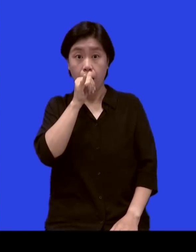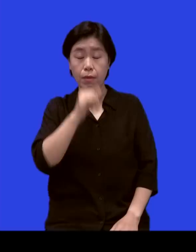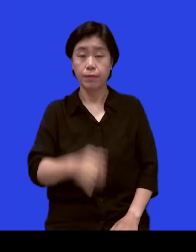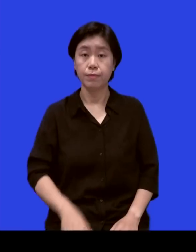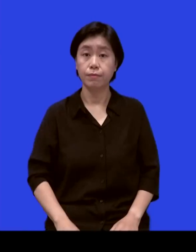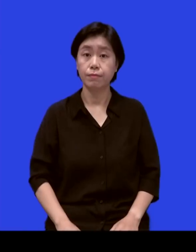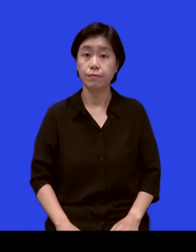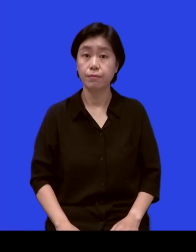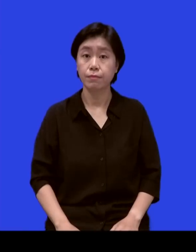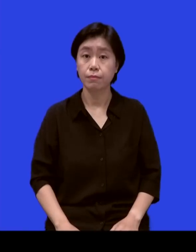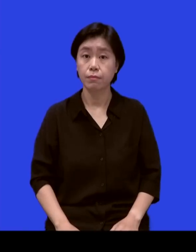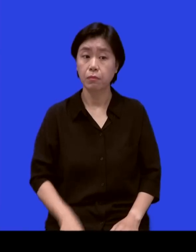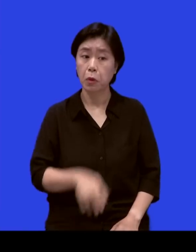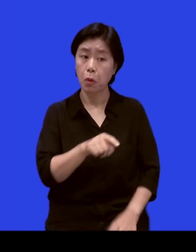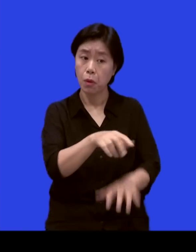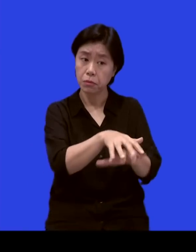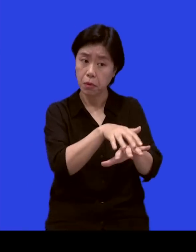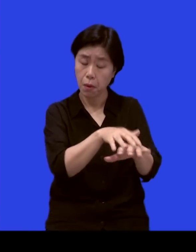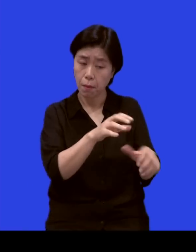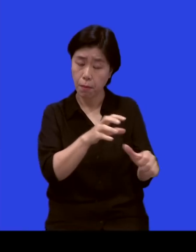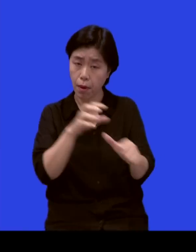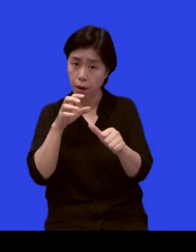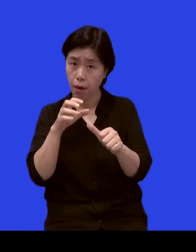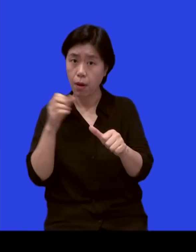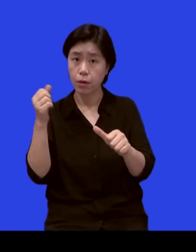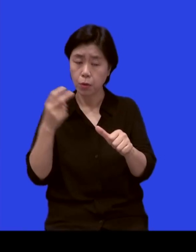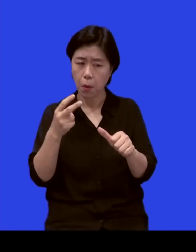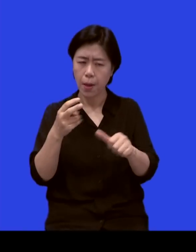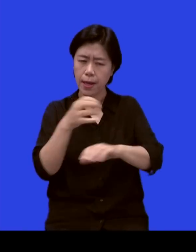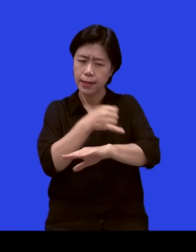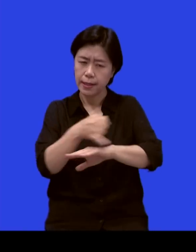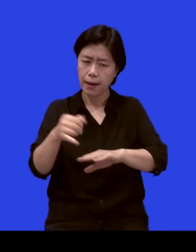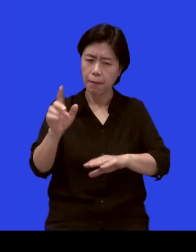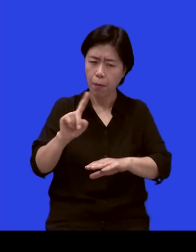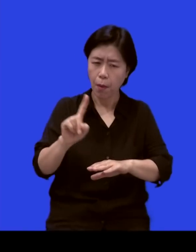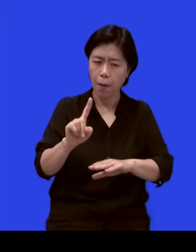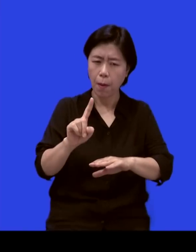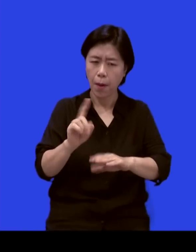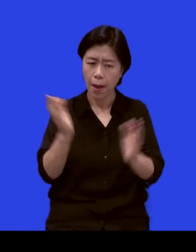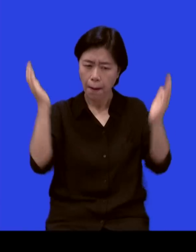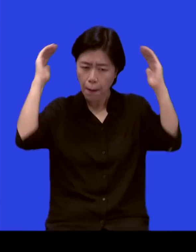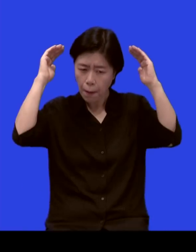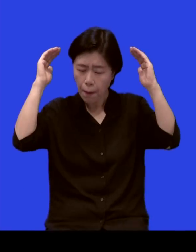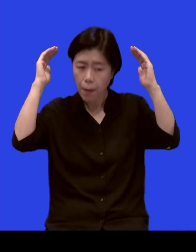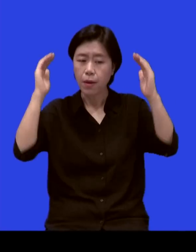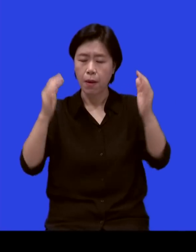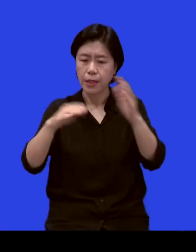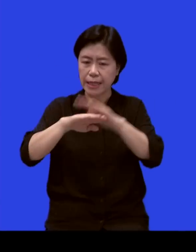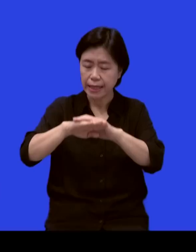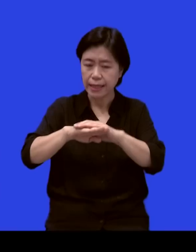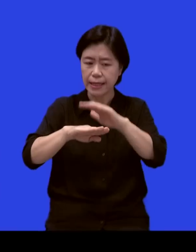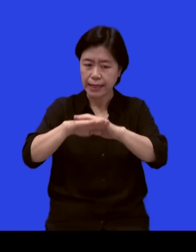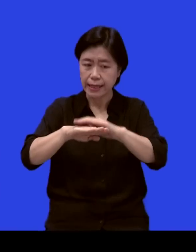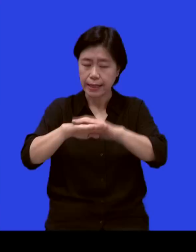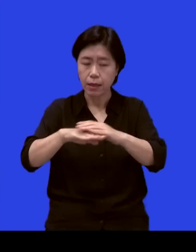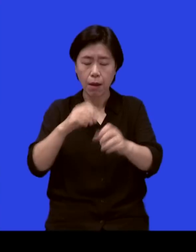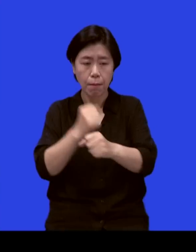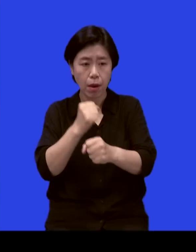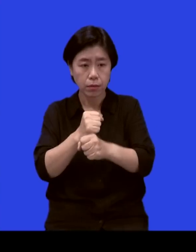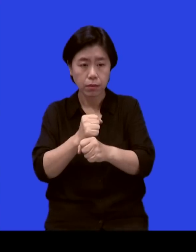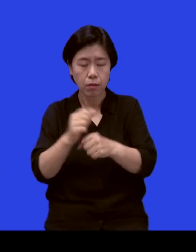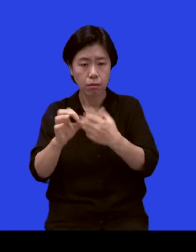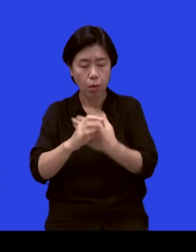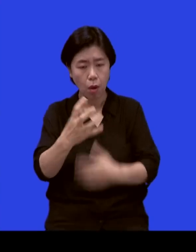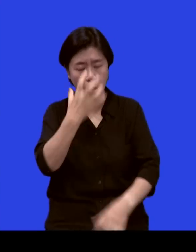없잖아요. 예. 근데 네오플랜 소재에다가 이 디자인에서 이렇게 겹치면서 찍찍이로 만들면 되겠다. 이렇게 생각이